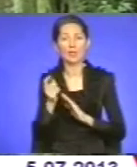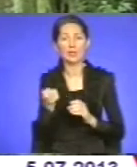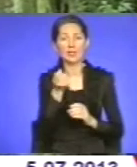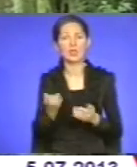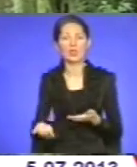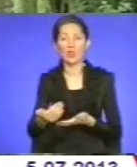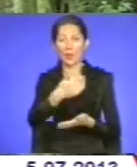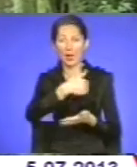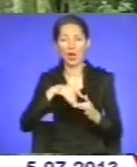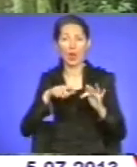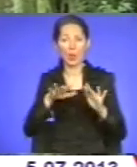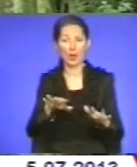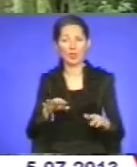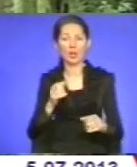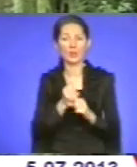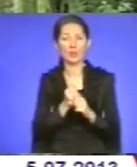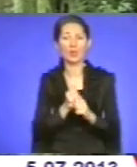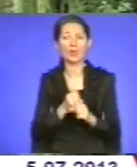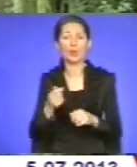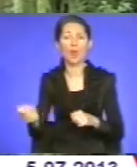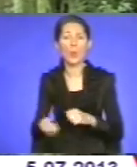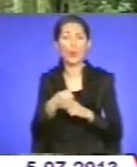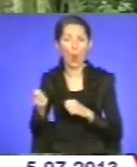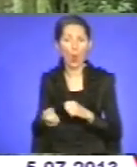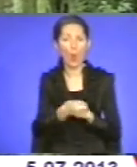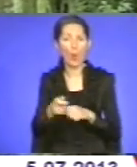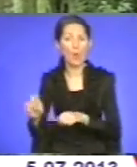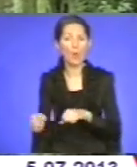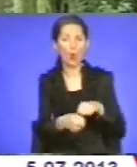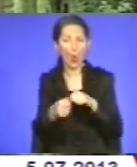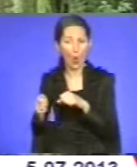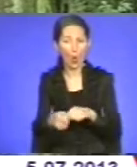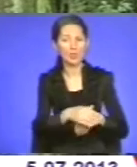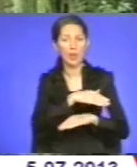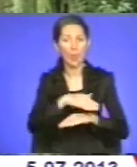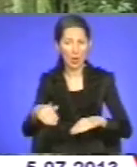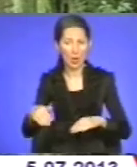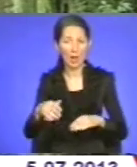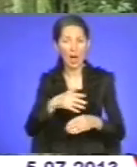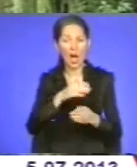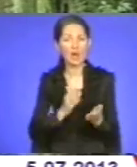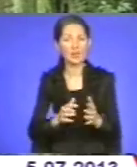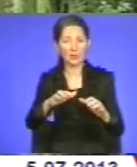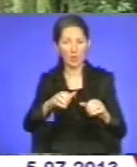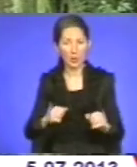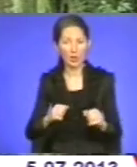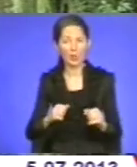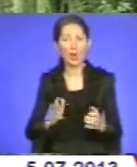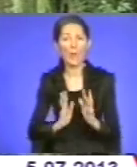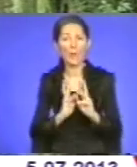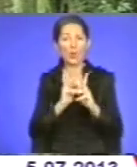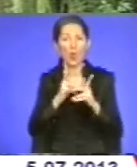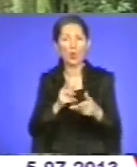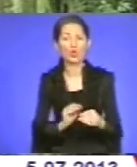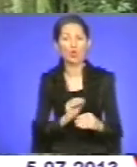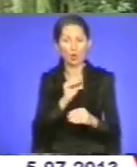відповідно проводять прокоси в полях з хліб, з яких негайно прибирається, і проорюються додаткові смуги